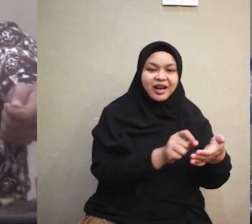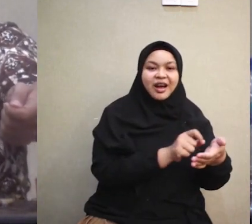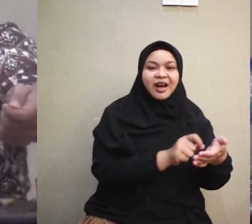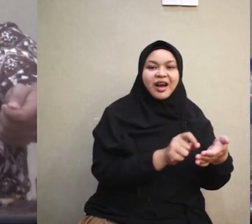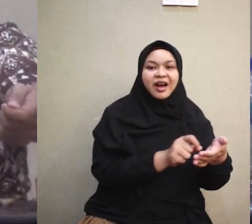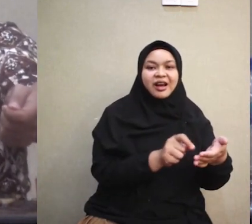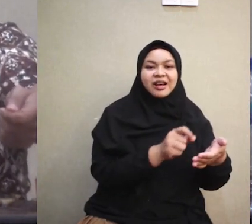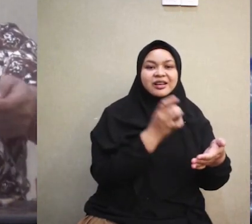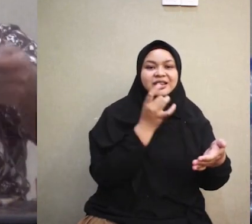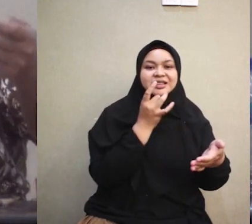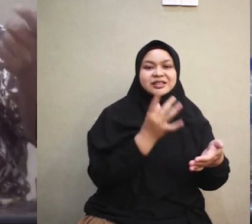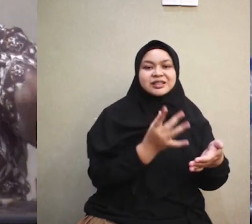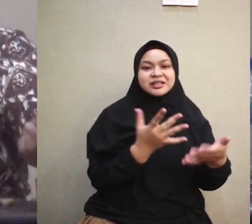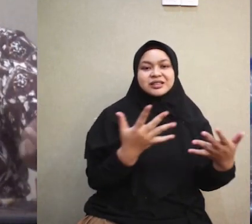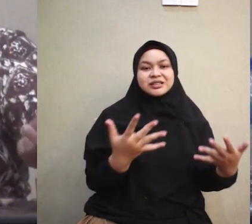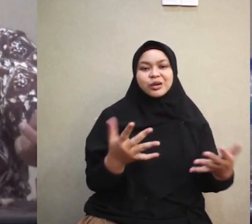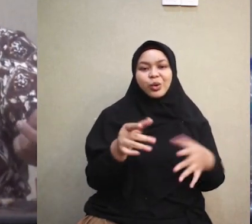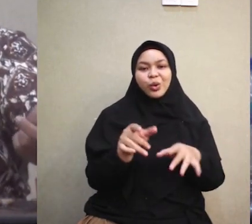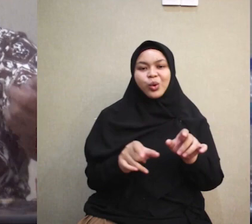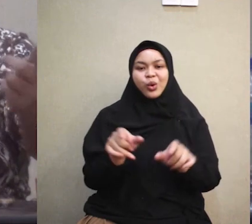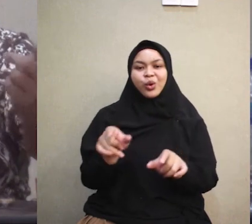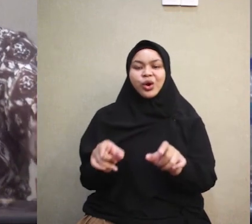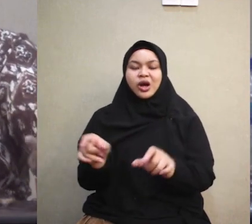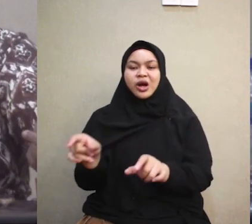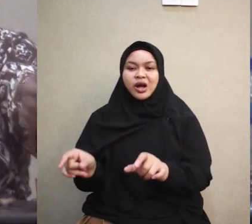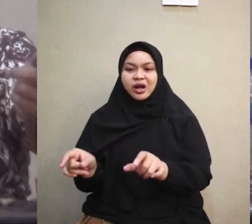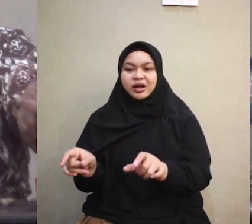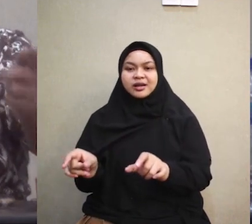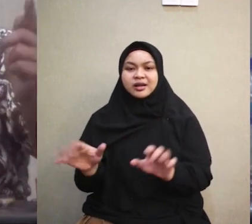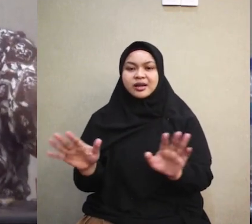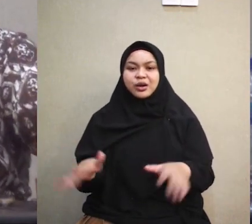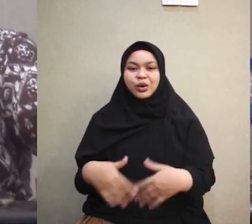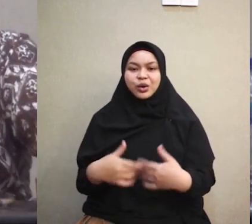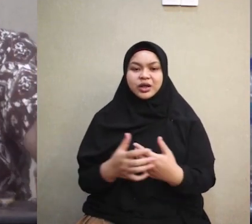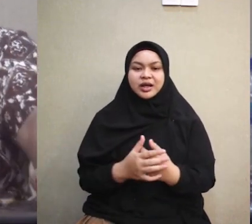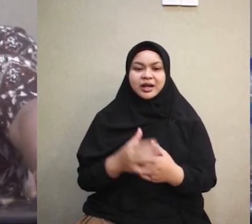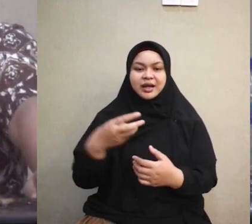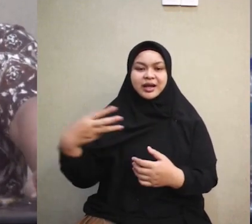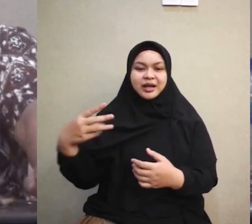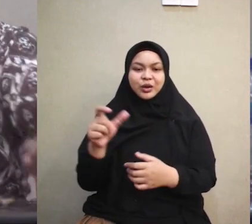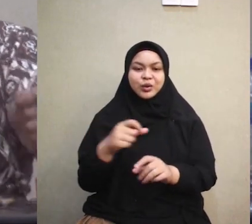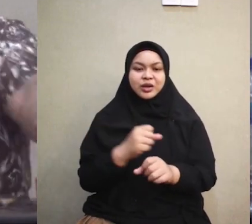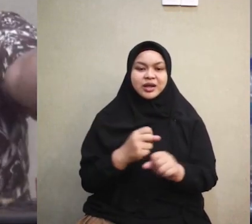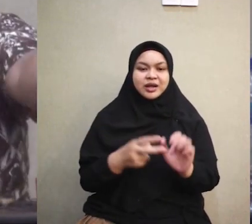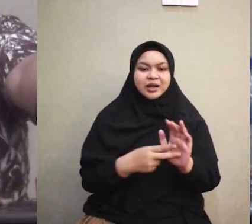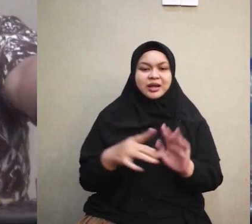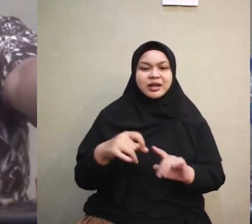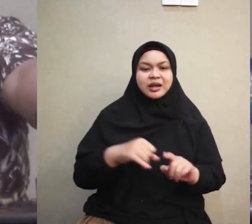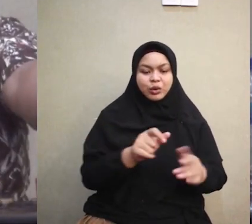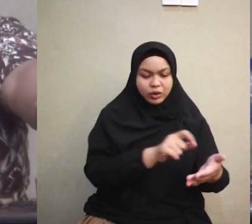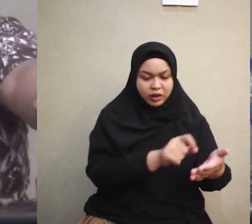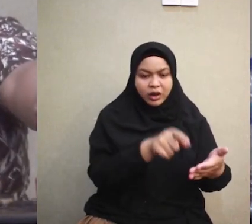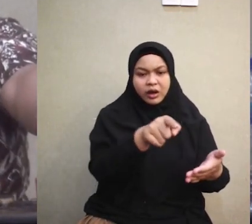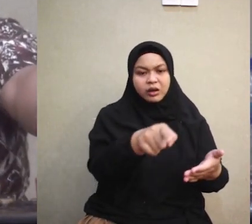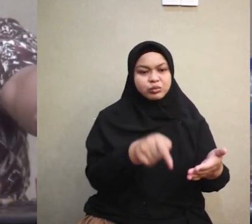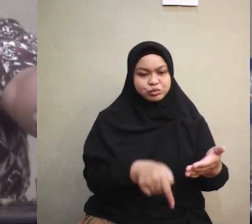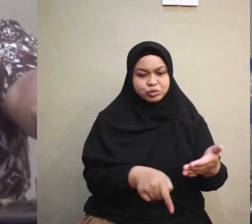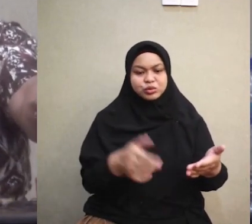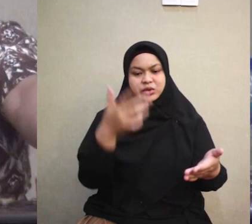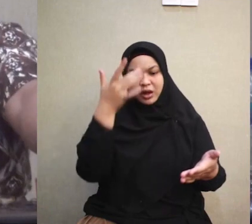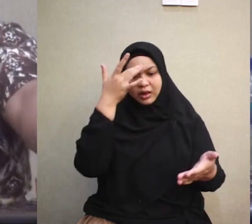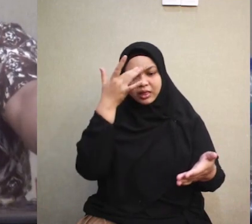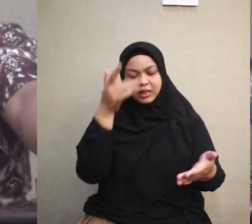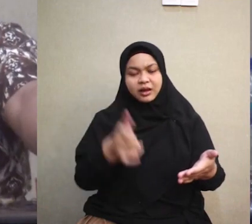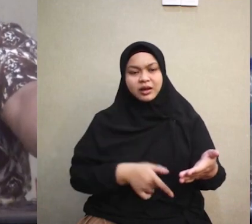ya Jadi orang-orang yang di gron cek bertemu dengan eugenika begitu tanda tangan kamu sedang sakit